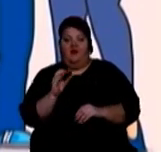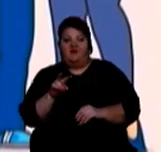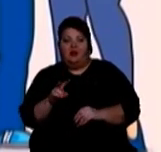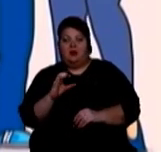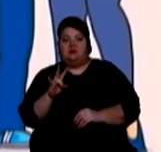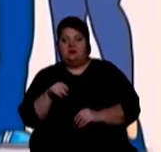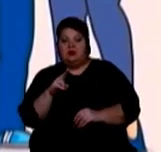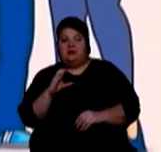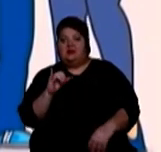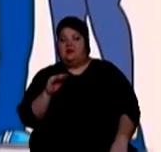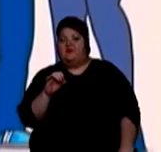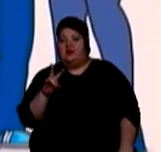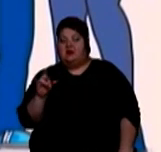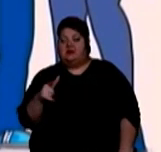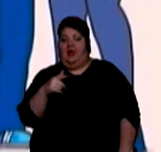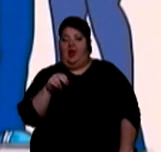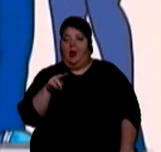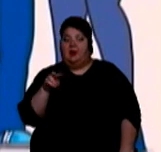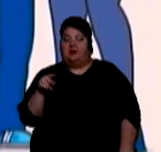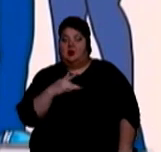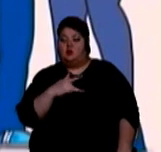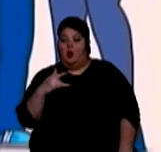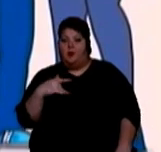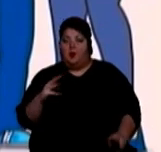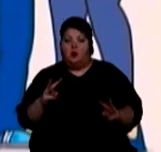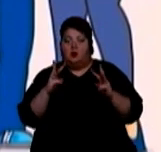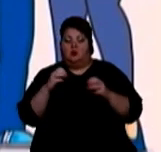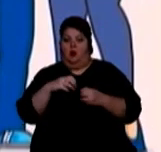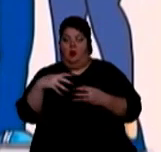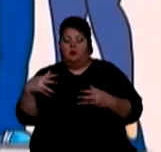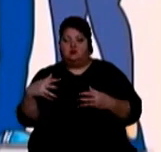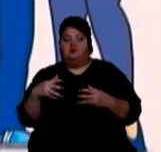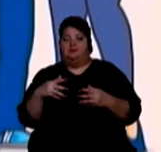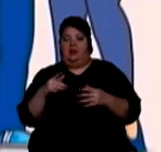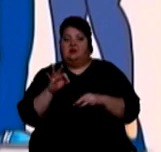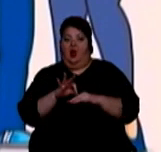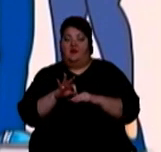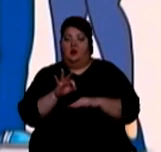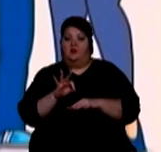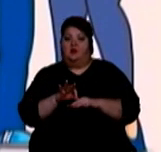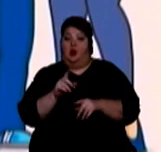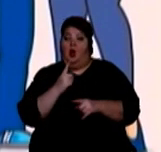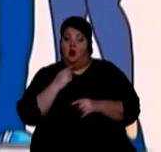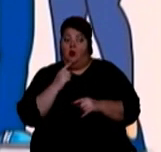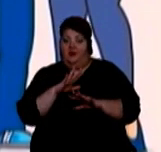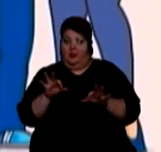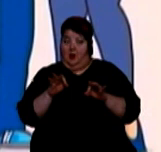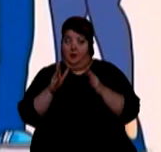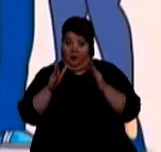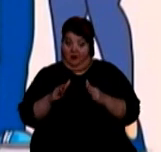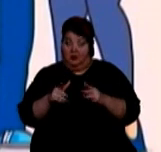СНІД, сіфіліс, вірусні гепатити, туберкульоз, злоякісні пухлини, захворювання крові. Це не про вас?